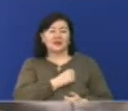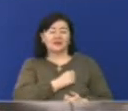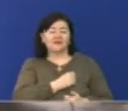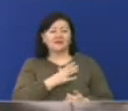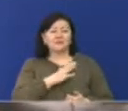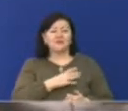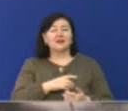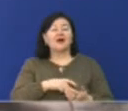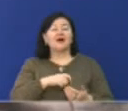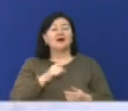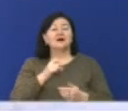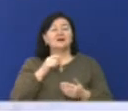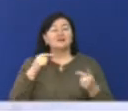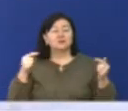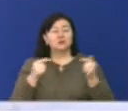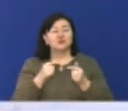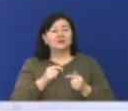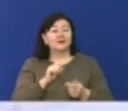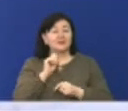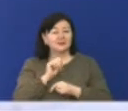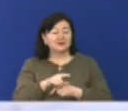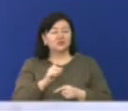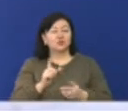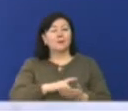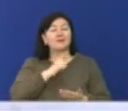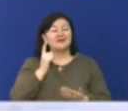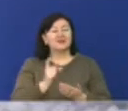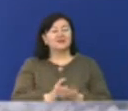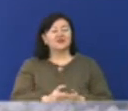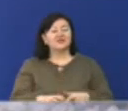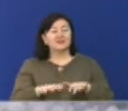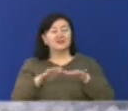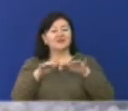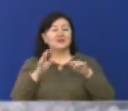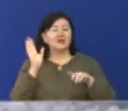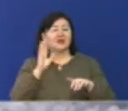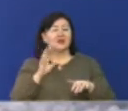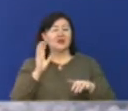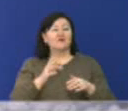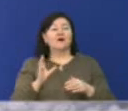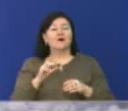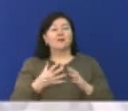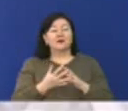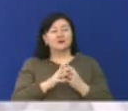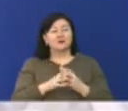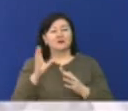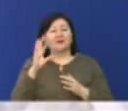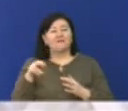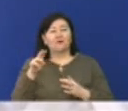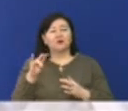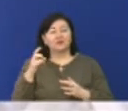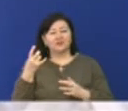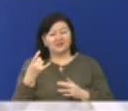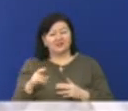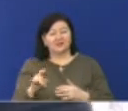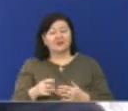конкретные задачи, выполнение которых позволит предотвратить подтопление частного сектора поселка Водный в районе 3-го купеческого